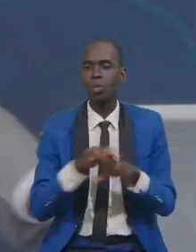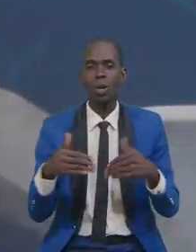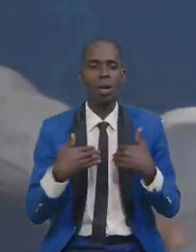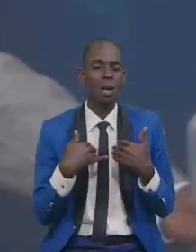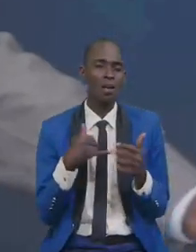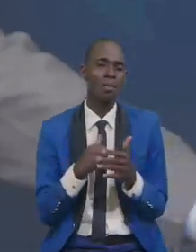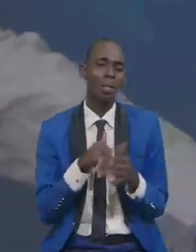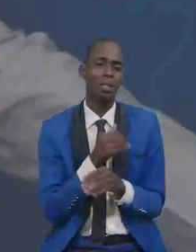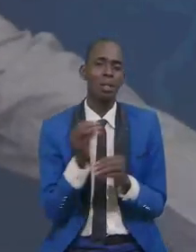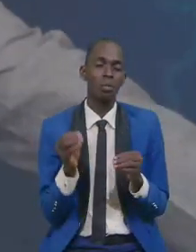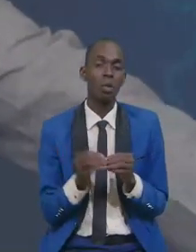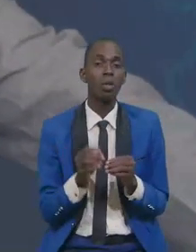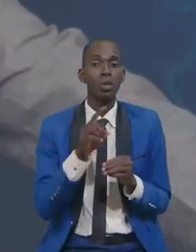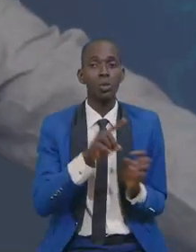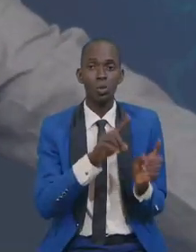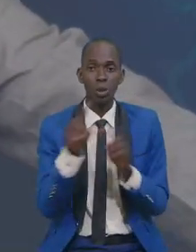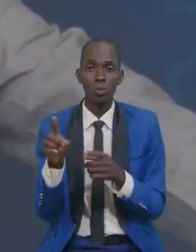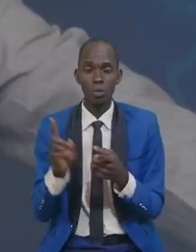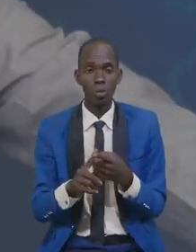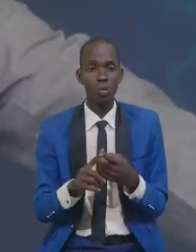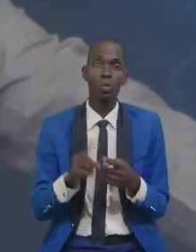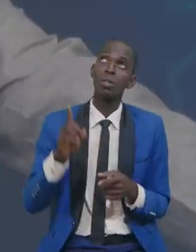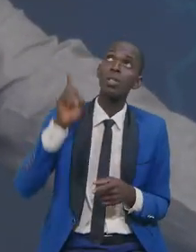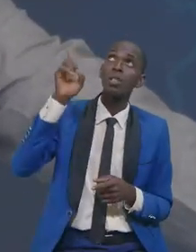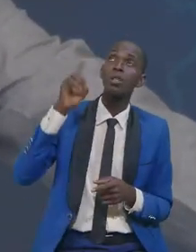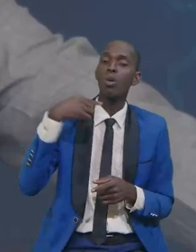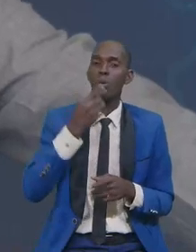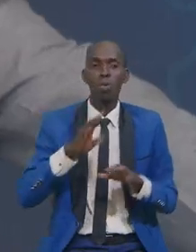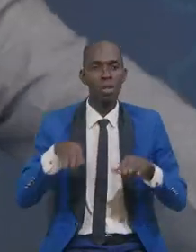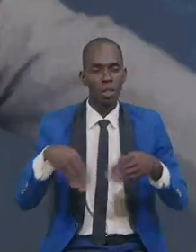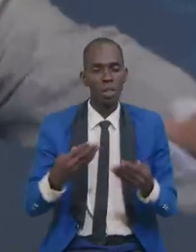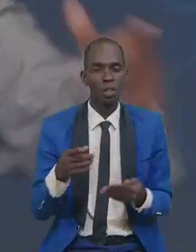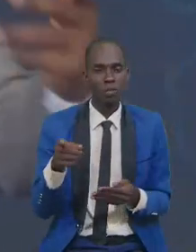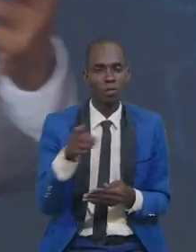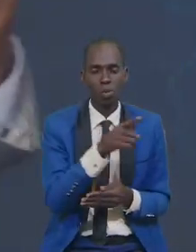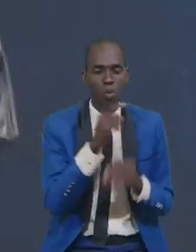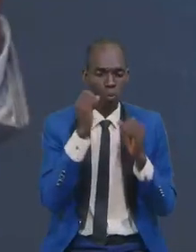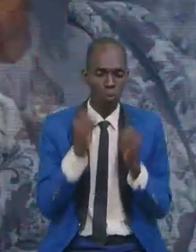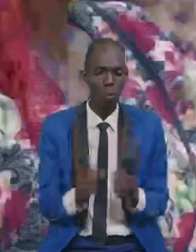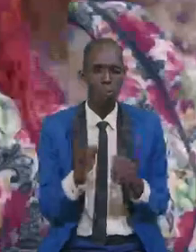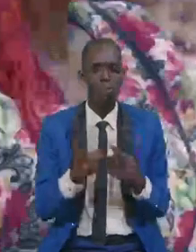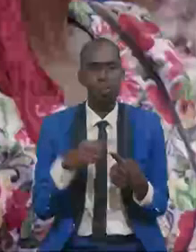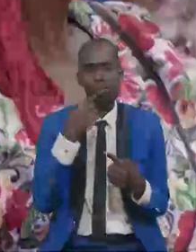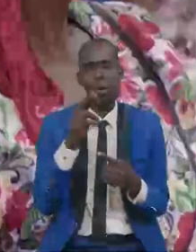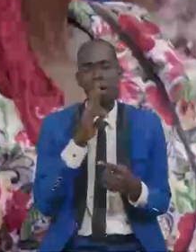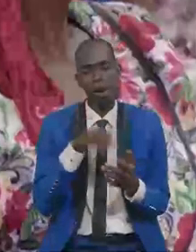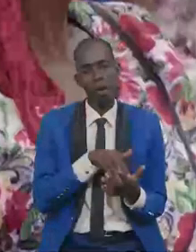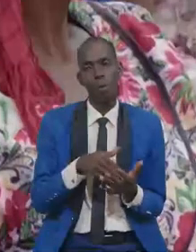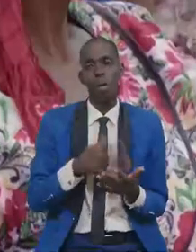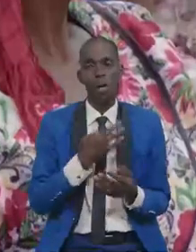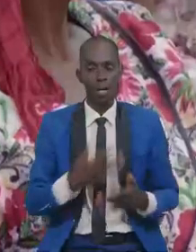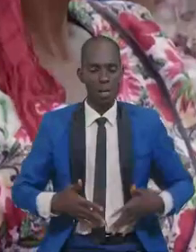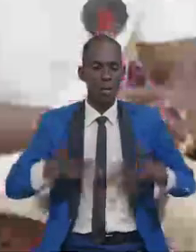C'est dans cette position maintenant que tu viens à lui, à celui qui donne la puissance, la force à celui qui est fatigué. Et la vie